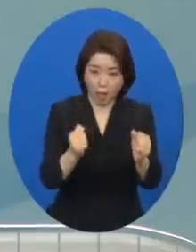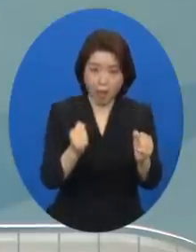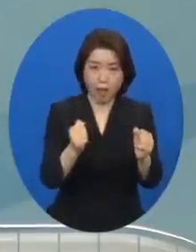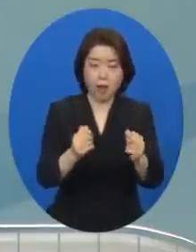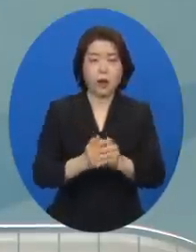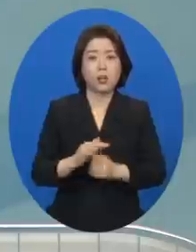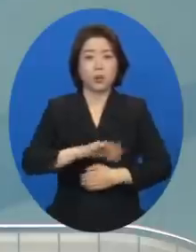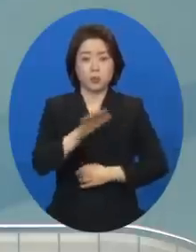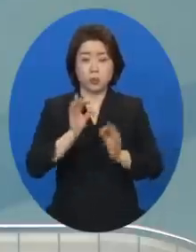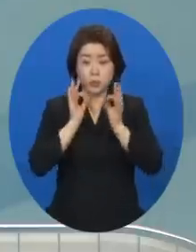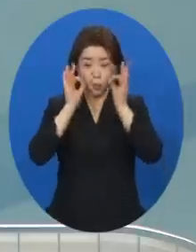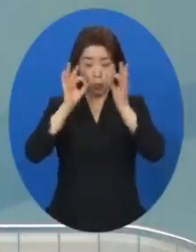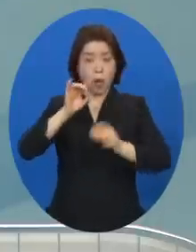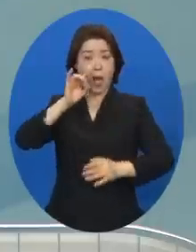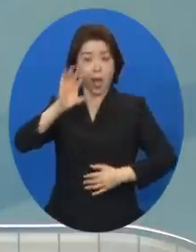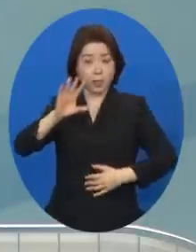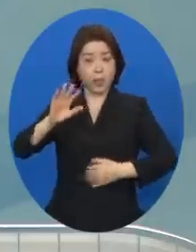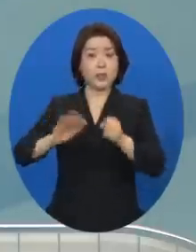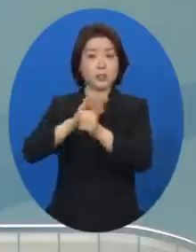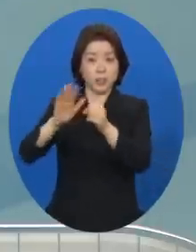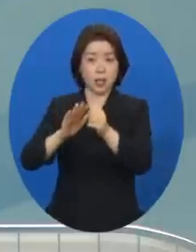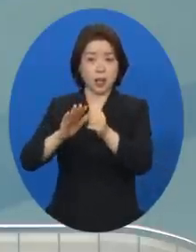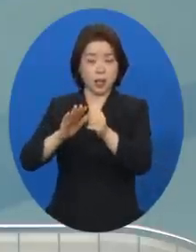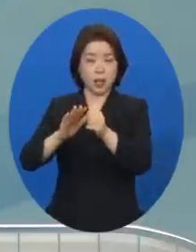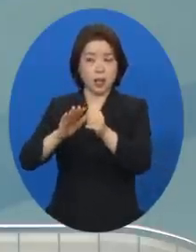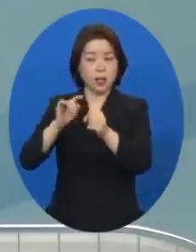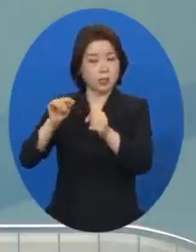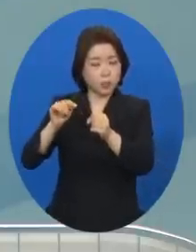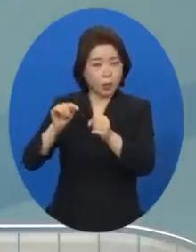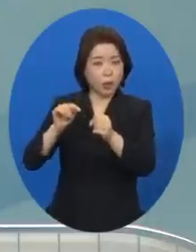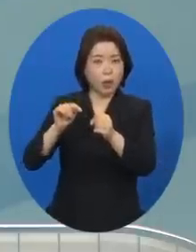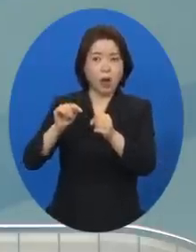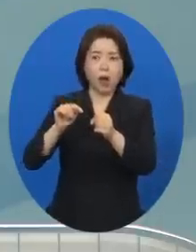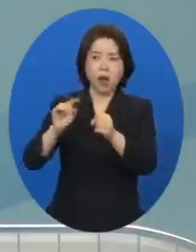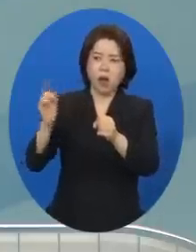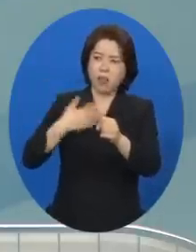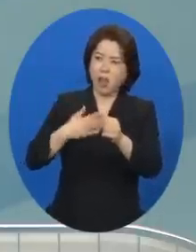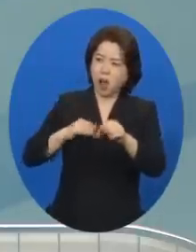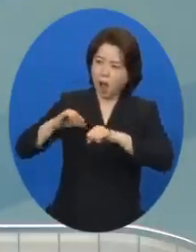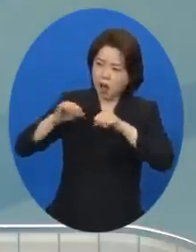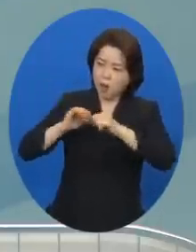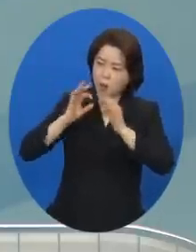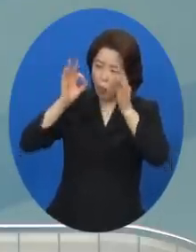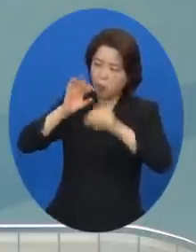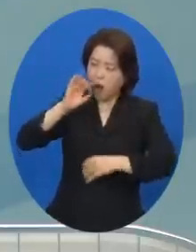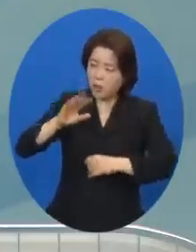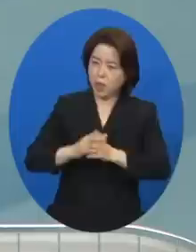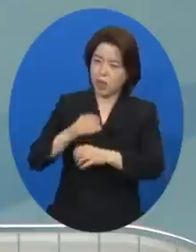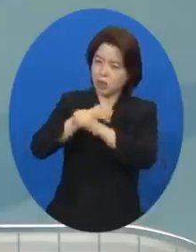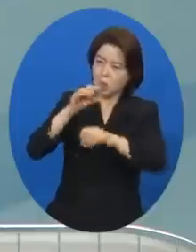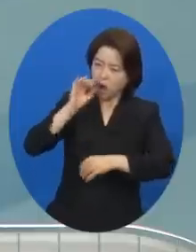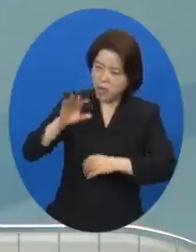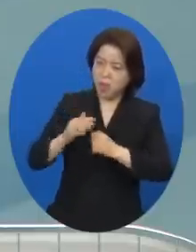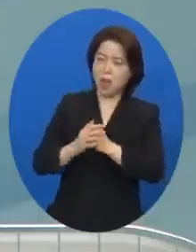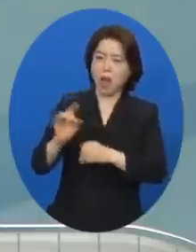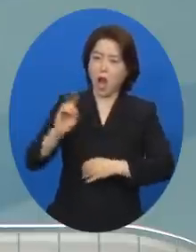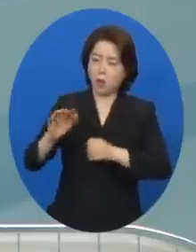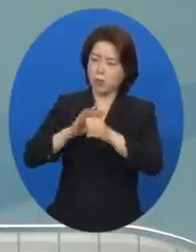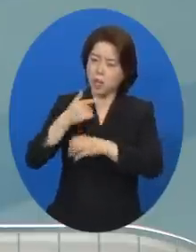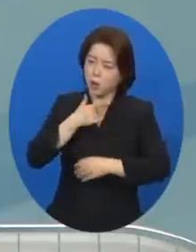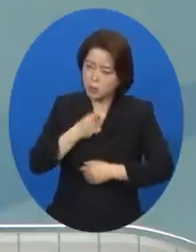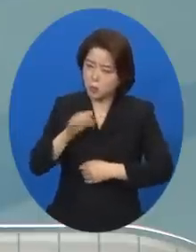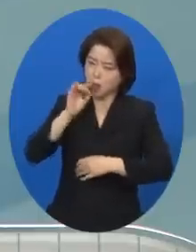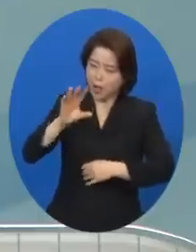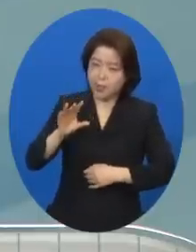우리 노력으로 안되는 사랑이 되어 아무리 노력해도 용서할 수 없고 아무리 사랑하려고 해도